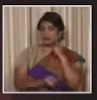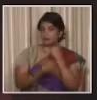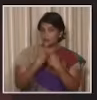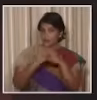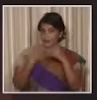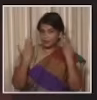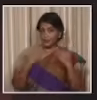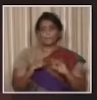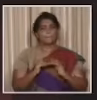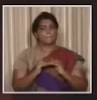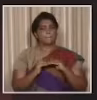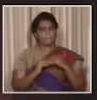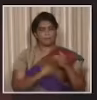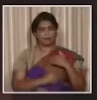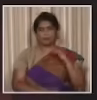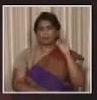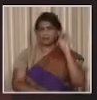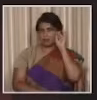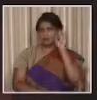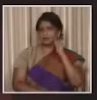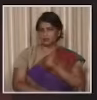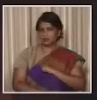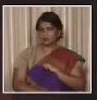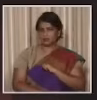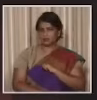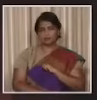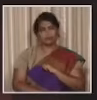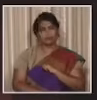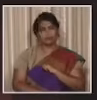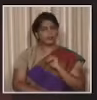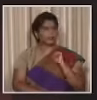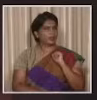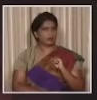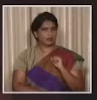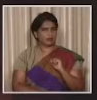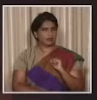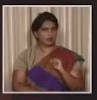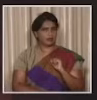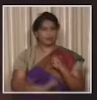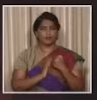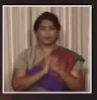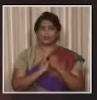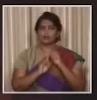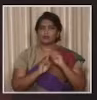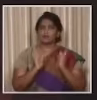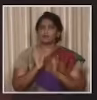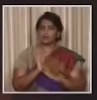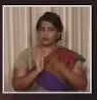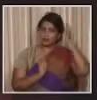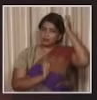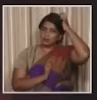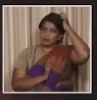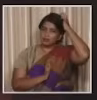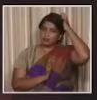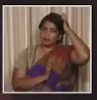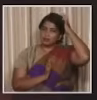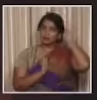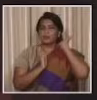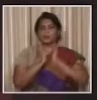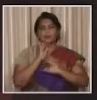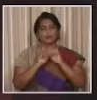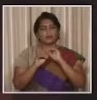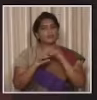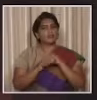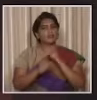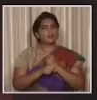පසුව. මට දැනගන්න කැමති ඇයි ගරු අග්‍රාමාත්‍යතුමා අමාත්‍යංශයේ දරන